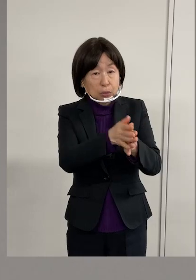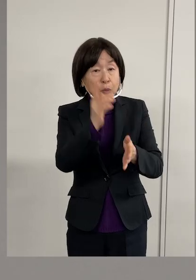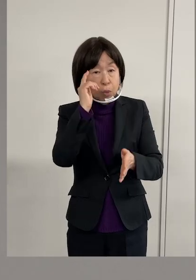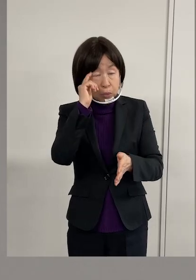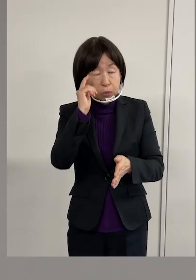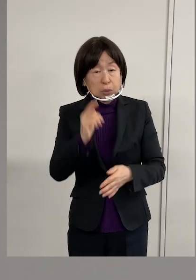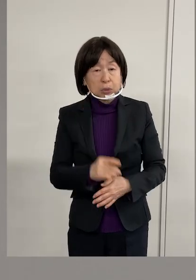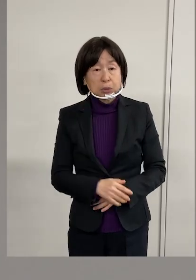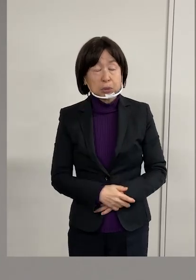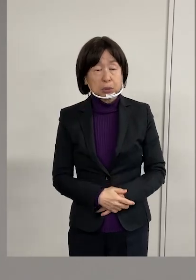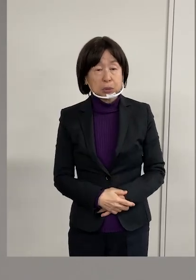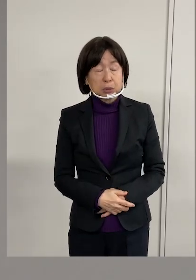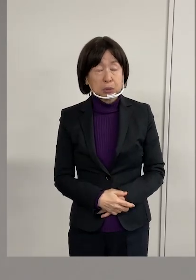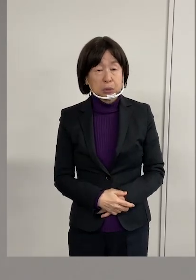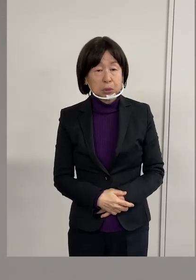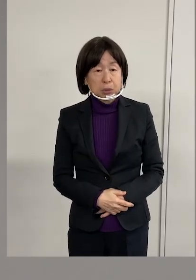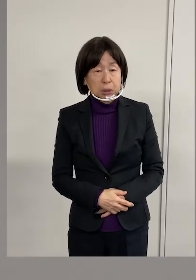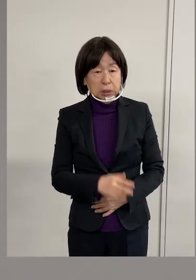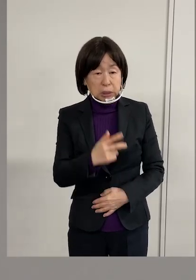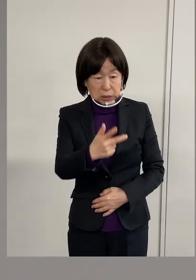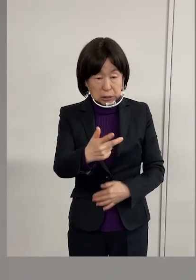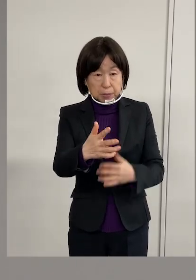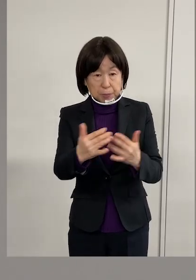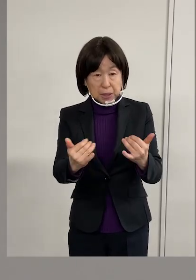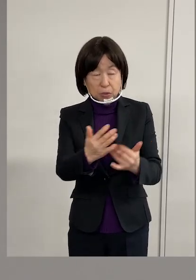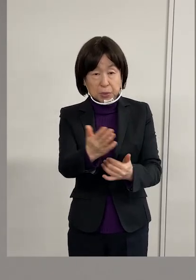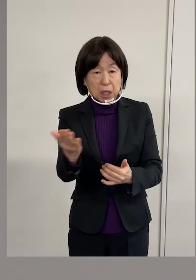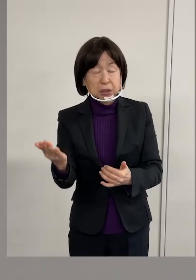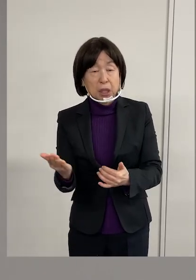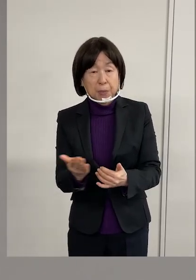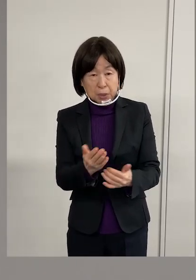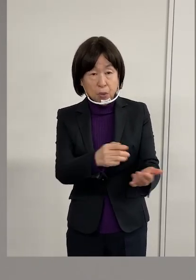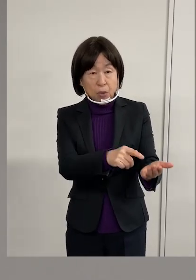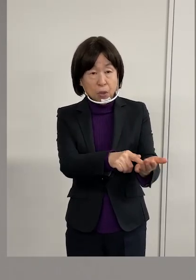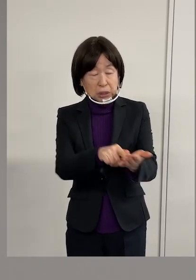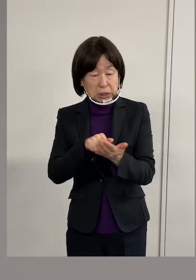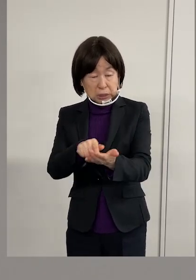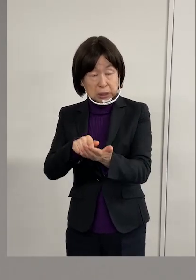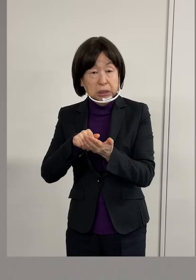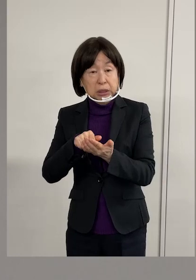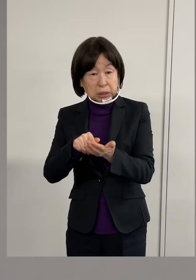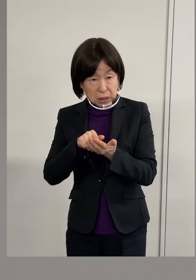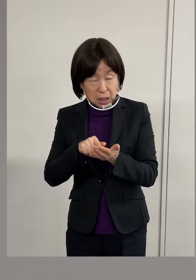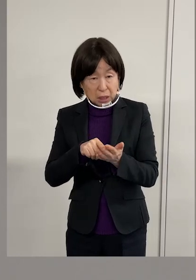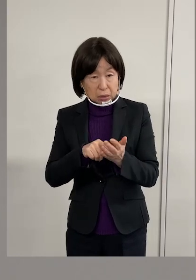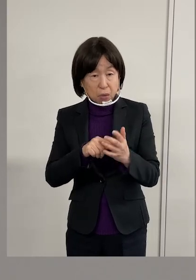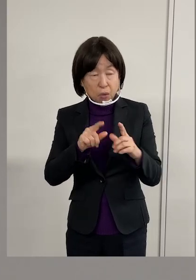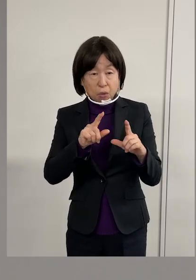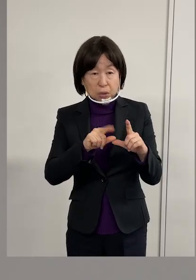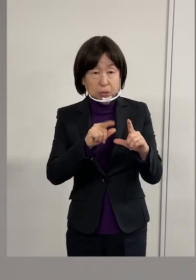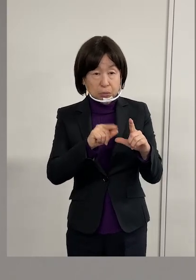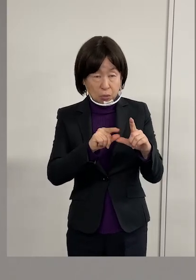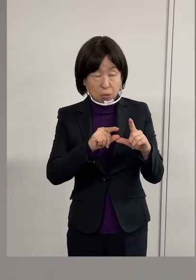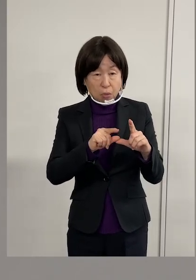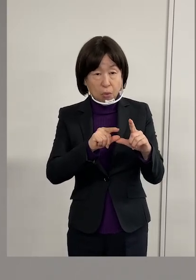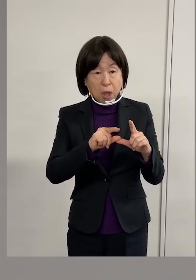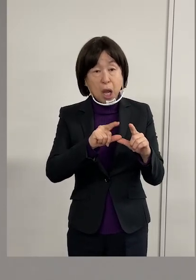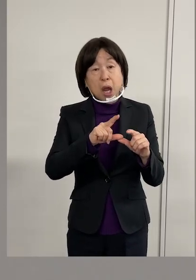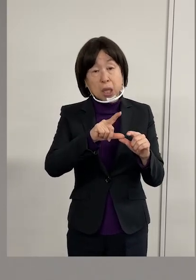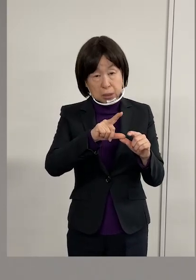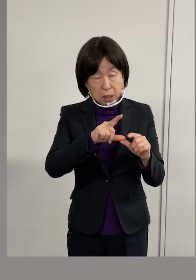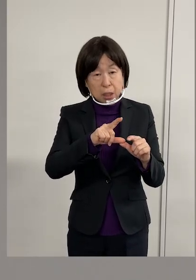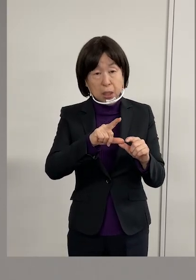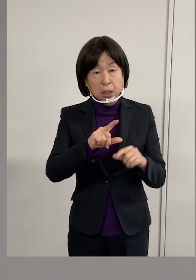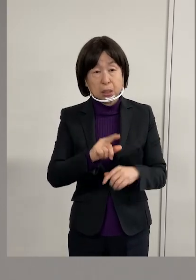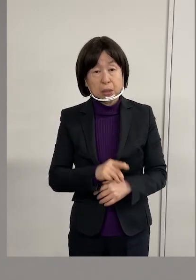ね、申請のご協力によりまして、申請の率も上がってまいりました。それで、もう